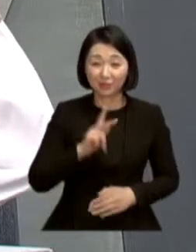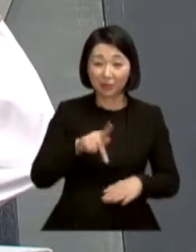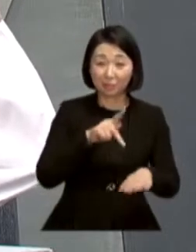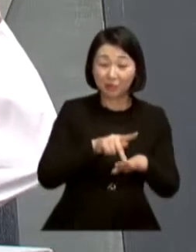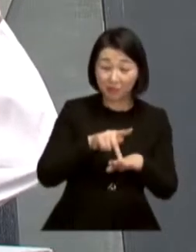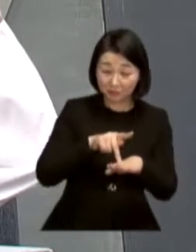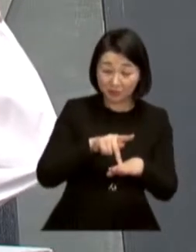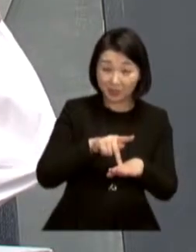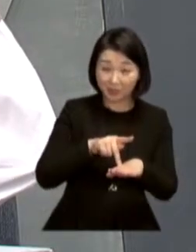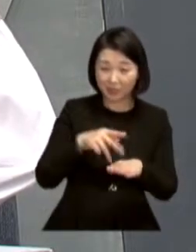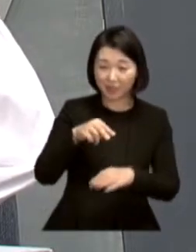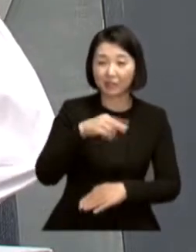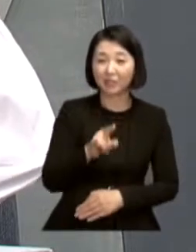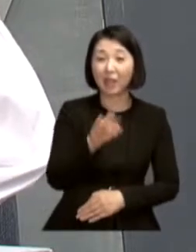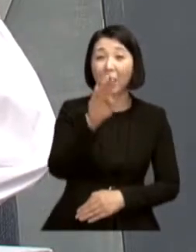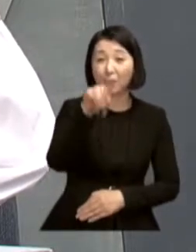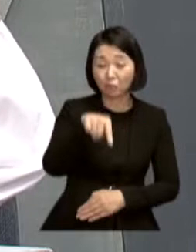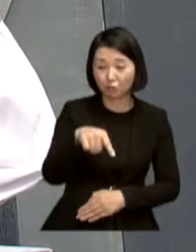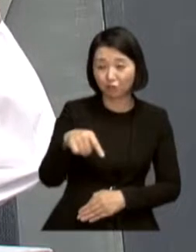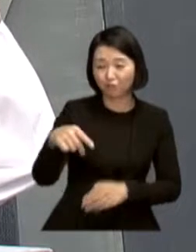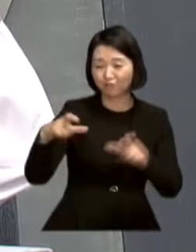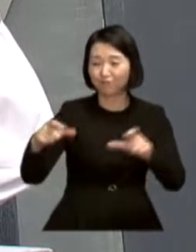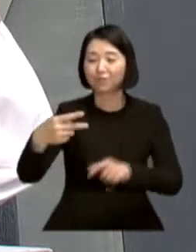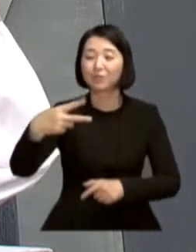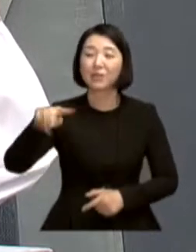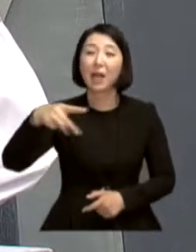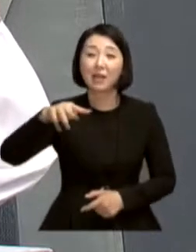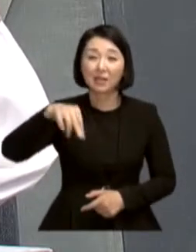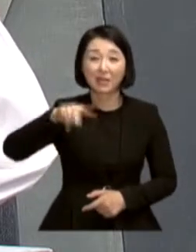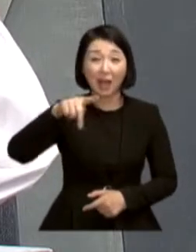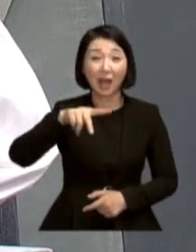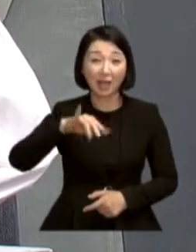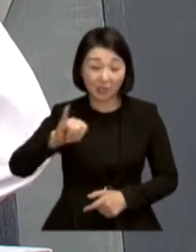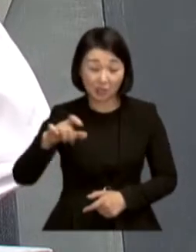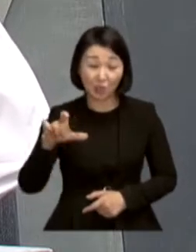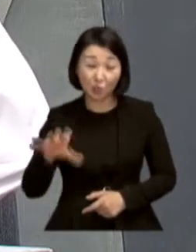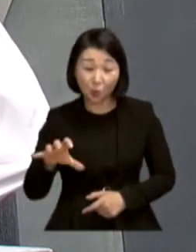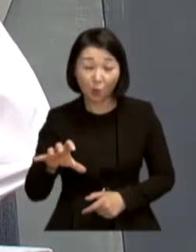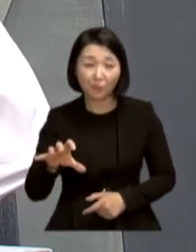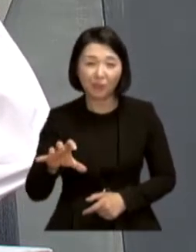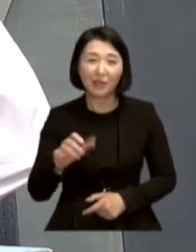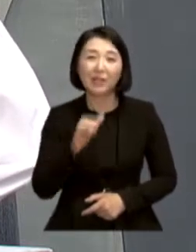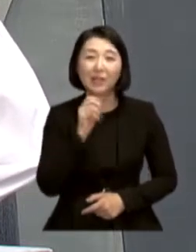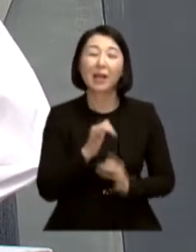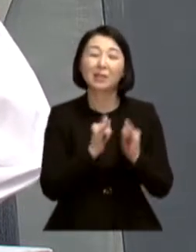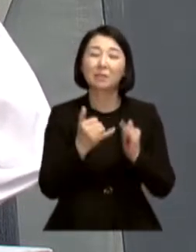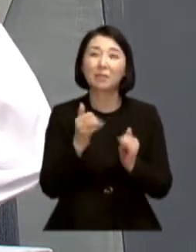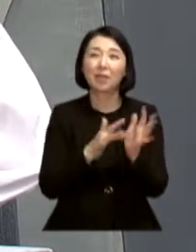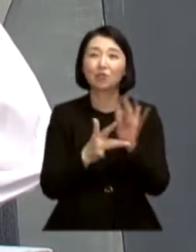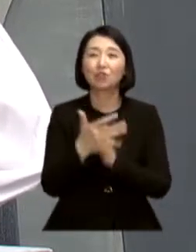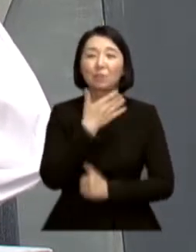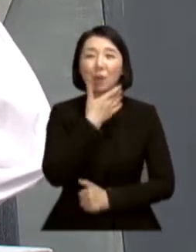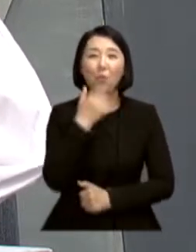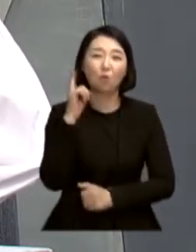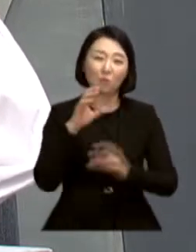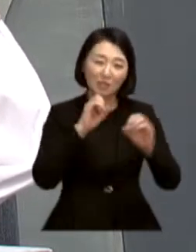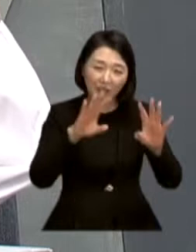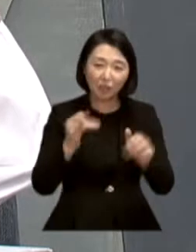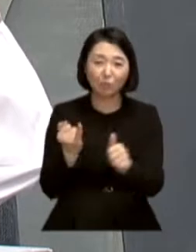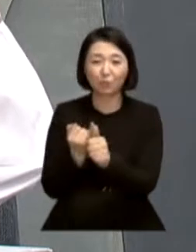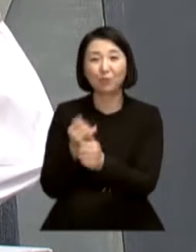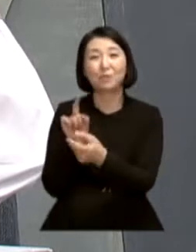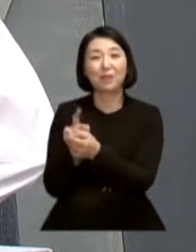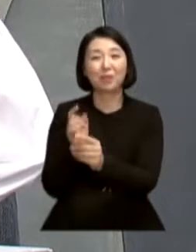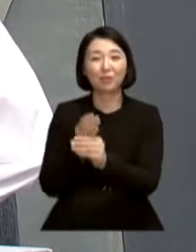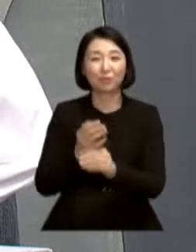필리핀 세부의 딸리사의 지역을 중심으로 가난하고 어려운 이들에게 예수님의 빛을 전하고 계신 이희석, 장지연 선교사님